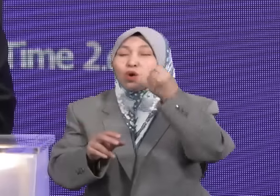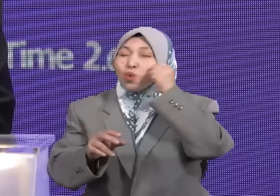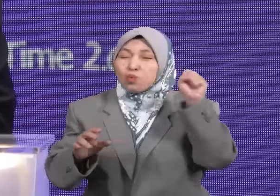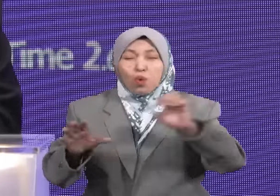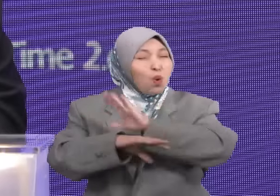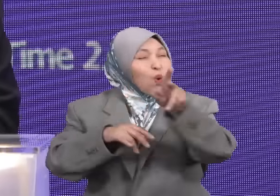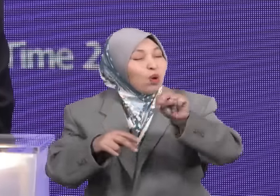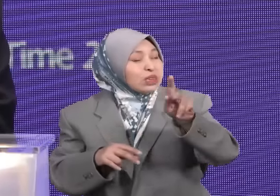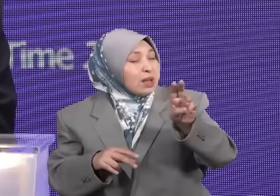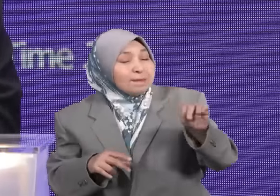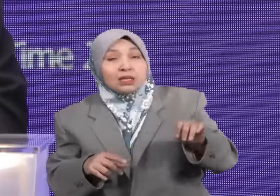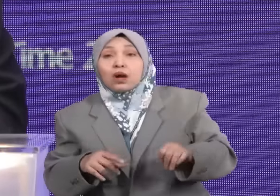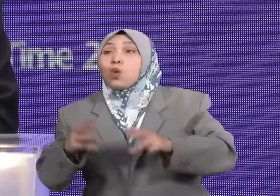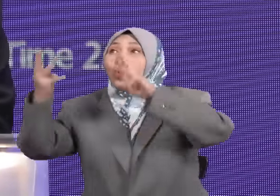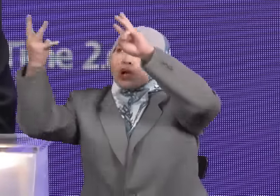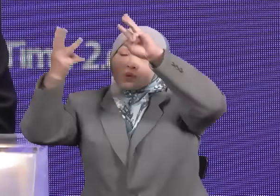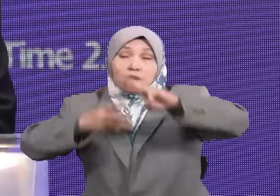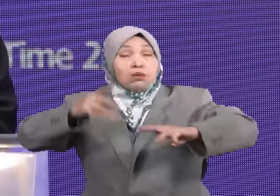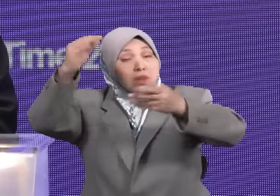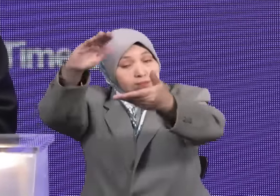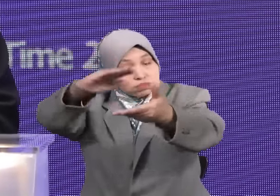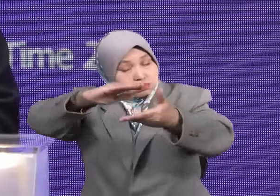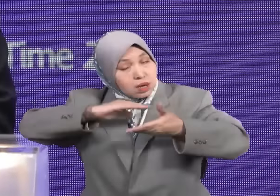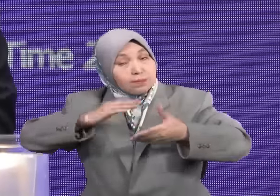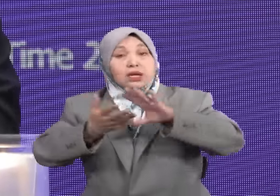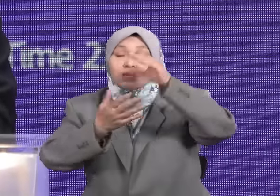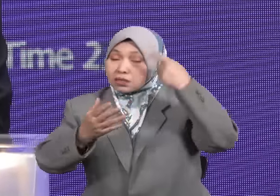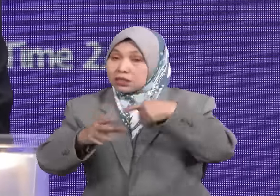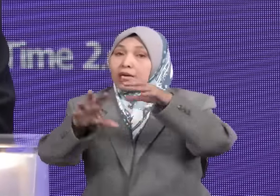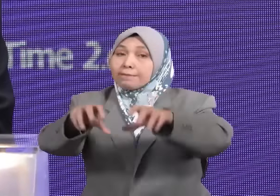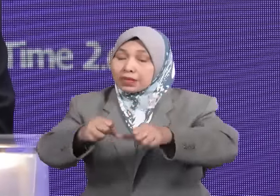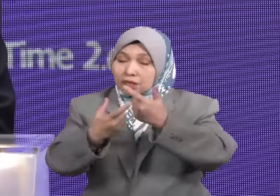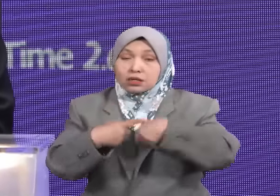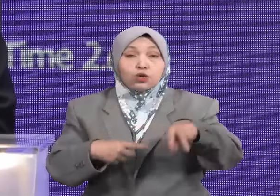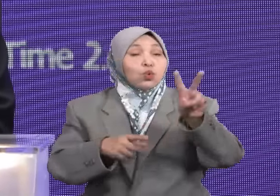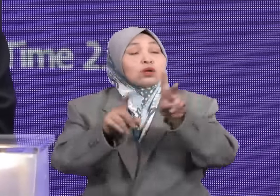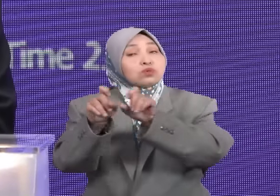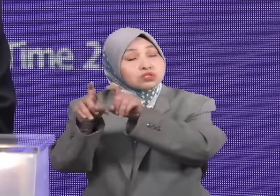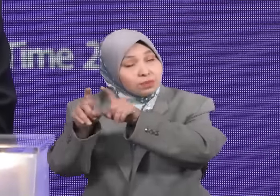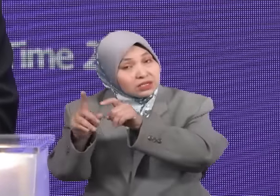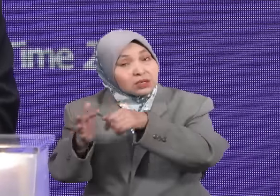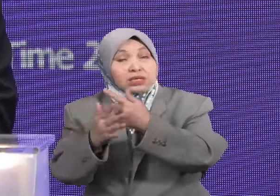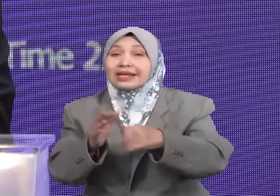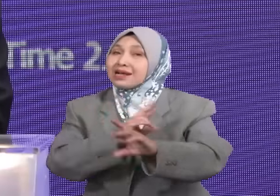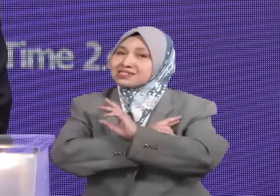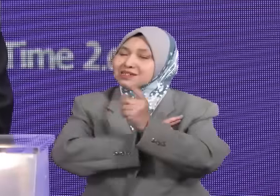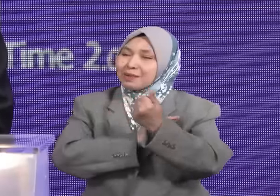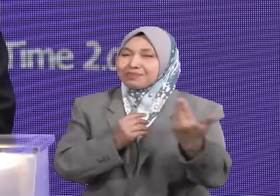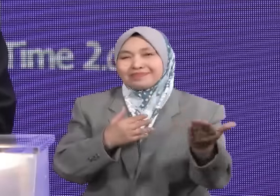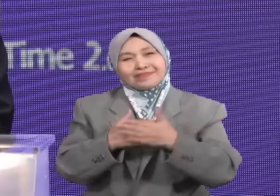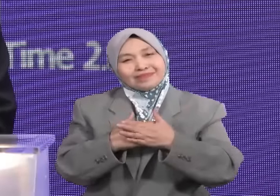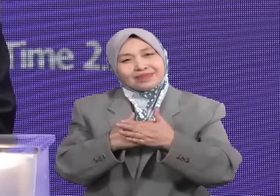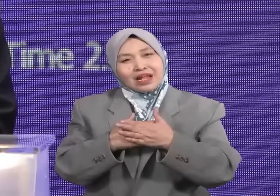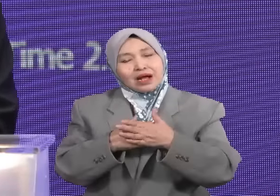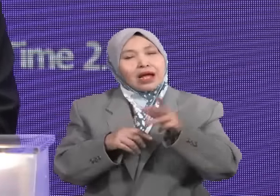nikmat wahyu yang Allah bekalkan. Dan ini pelajaran untuk kita ambil daripada ayat 211 antaranya. Kita berehat sebentar, kembali semula selepas ini dalam